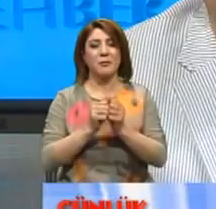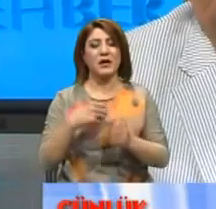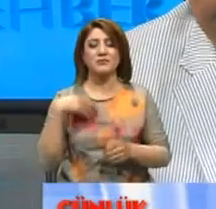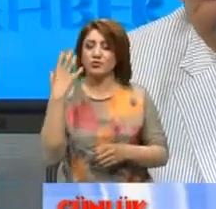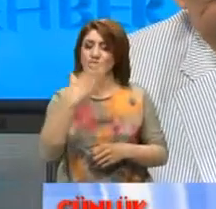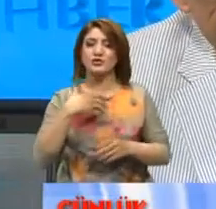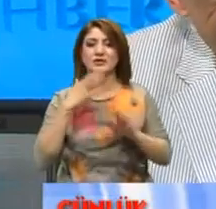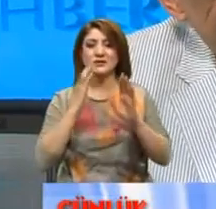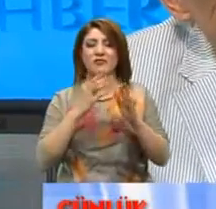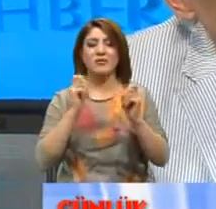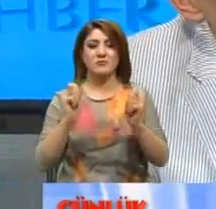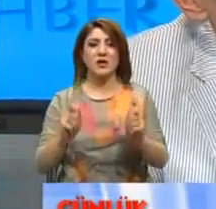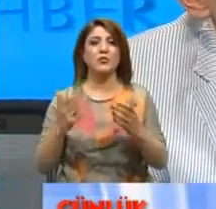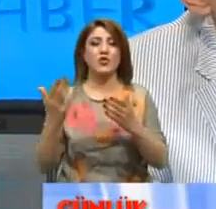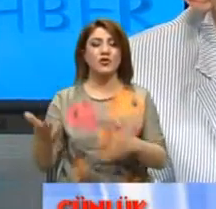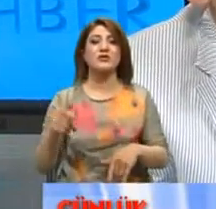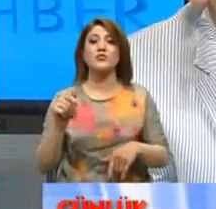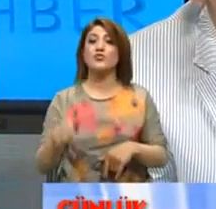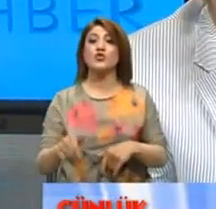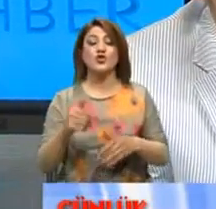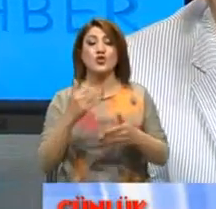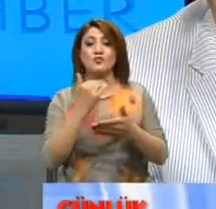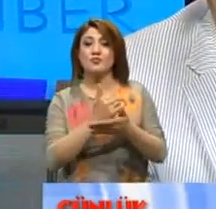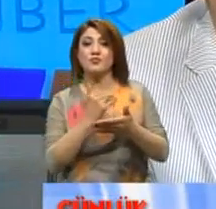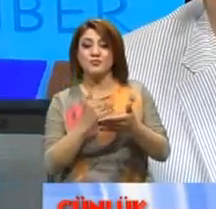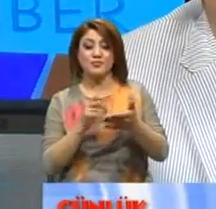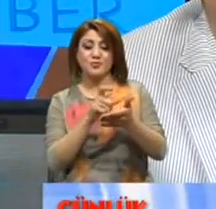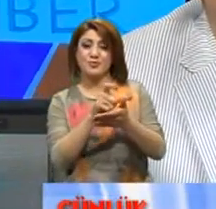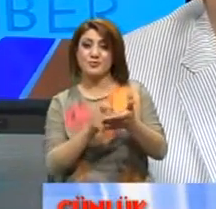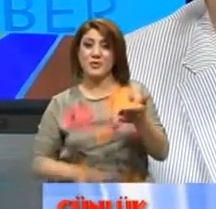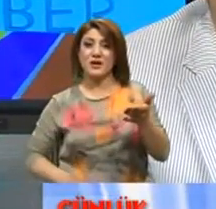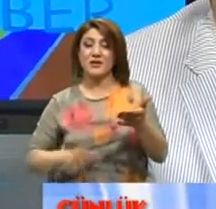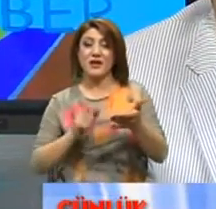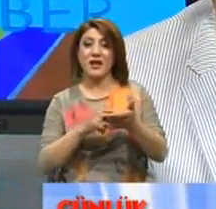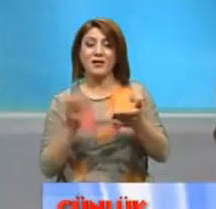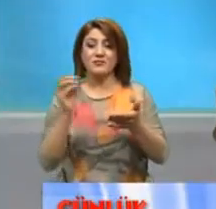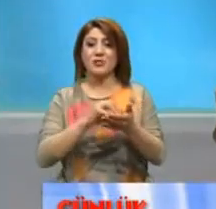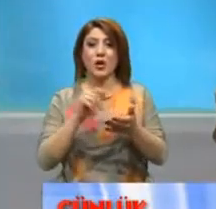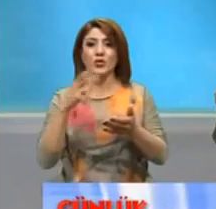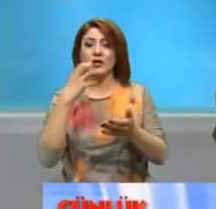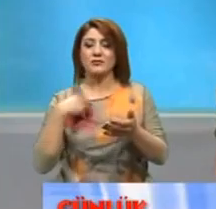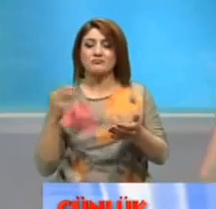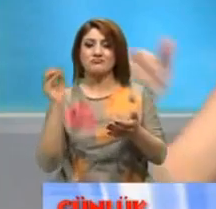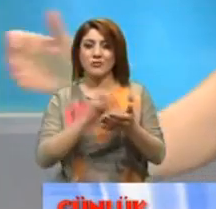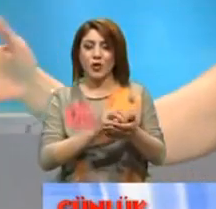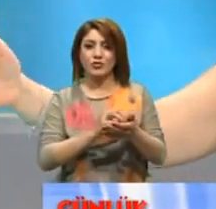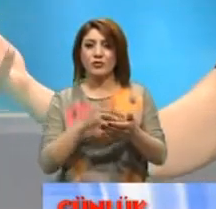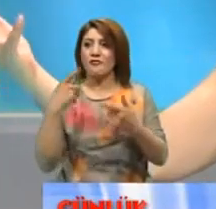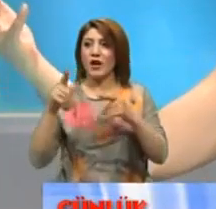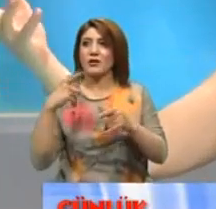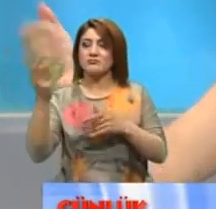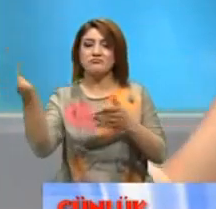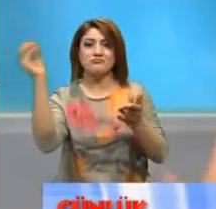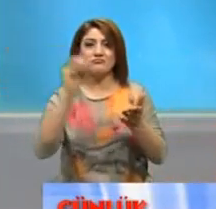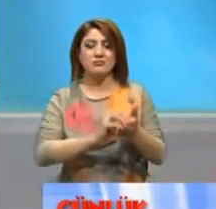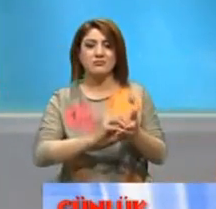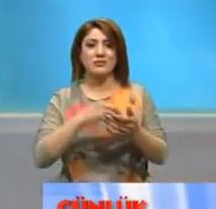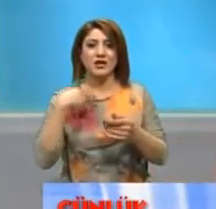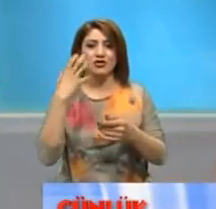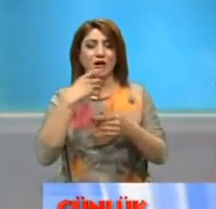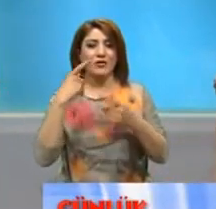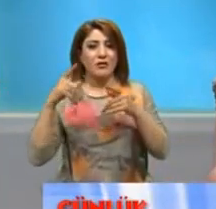yapıyoruz. Harika. Peki repertuar hali geniş Murat'cığım. Ben kimle konuşsam onu da söyledi diyor başka bir tarz. Bunu da söyledi diyor o bambaşka bir